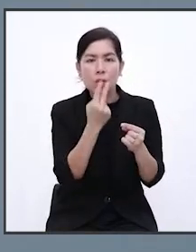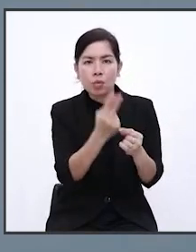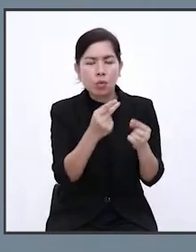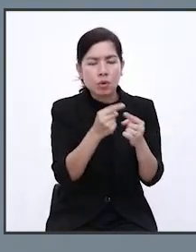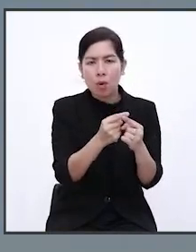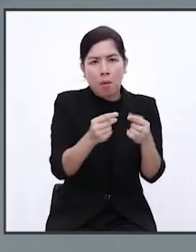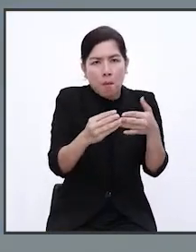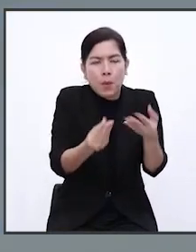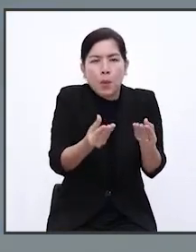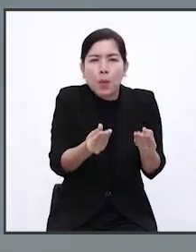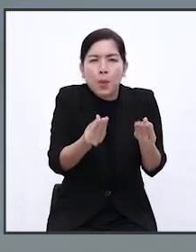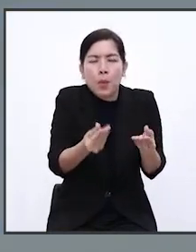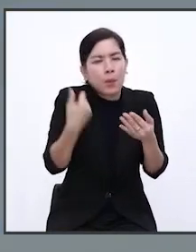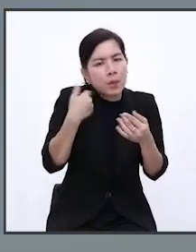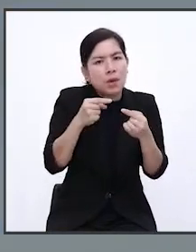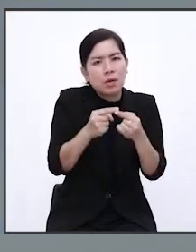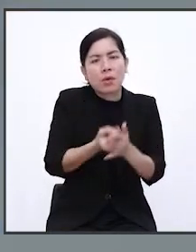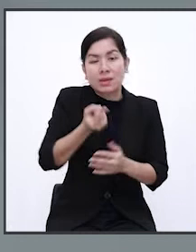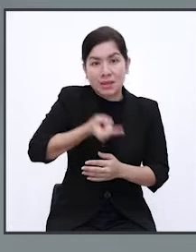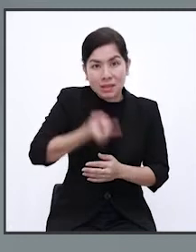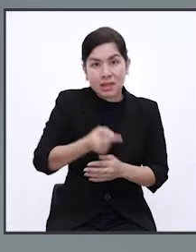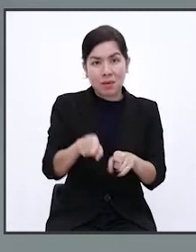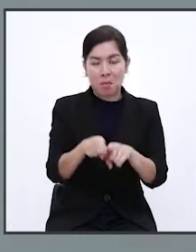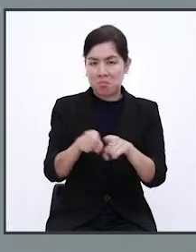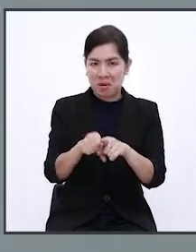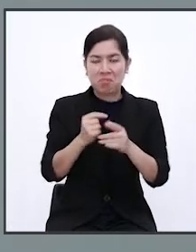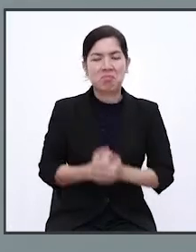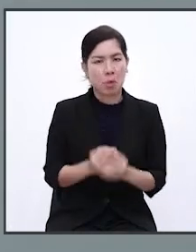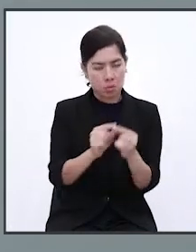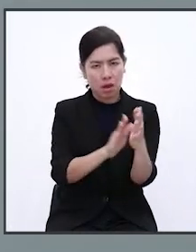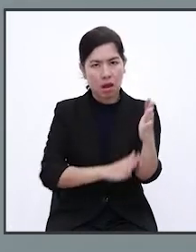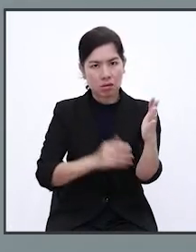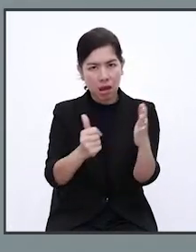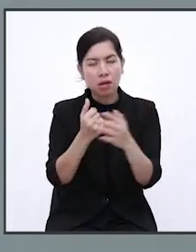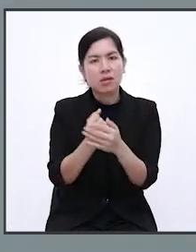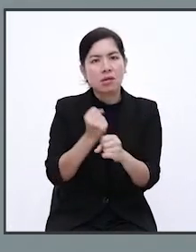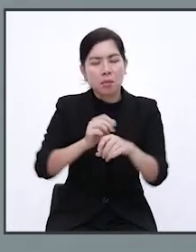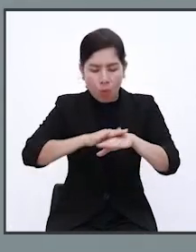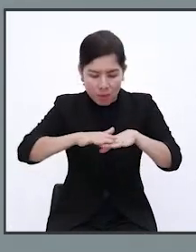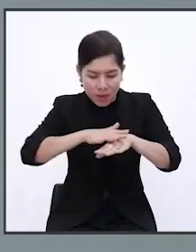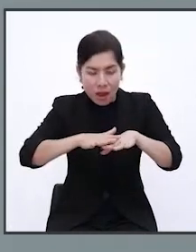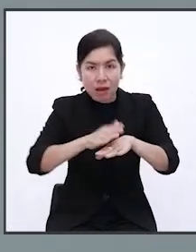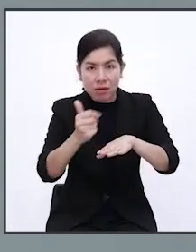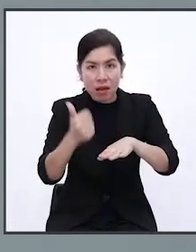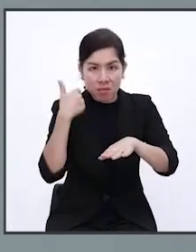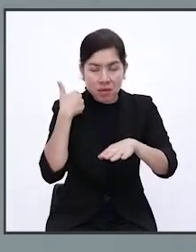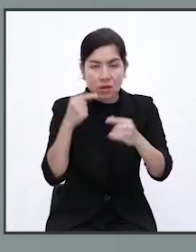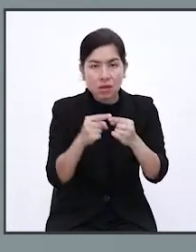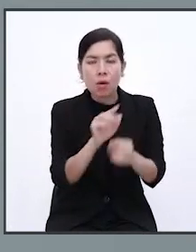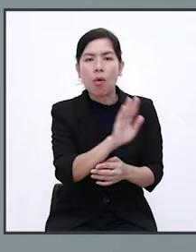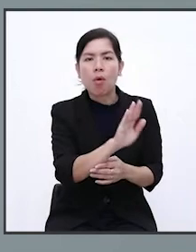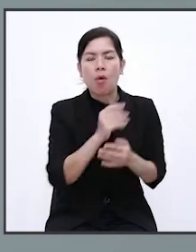แล้วก็สามารถใช้งานในระยะยาวได้เท่ากับ PVC เลยแถมทำความสะอาดง่ายด้วยโดยใช้วัสดุการทำความสะอาด